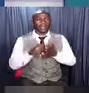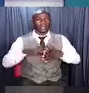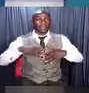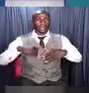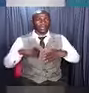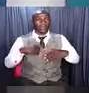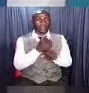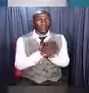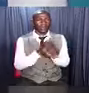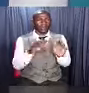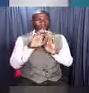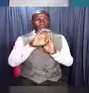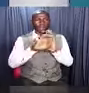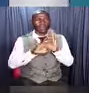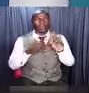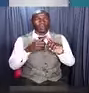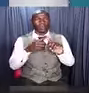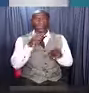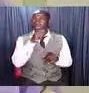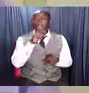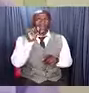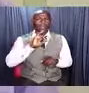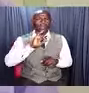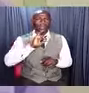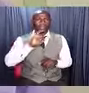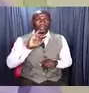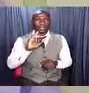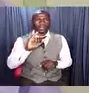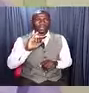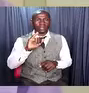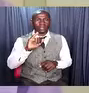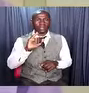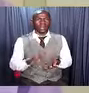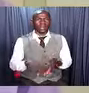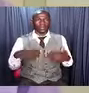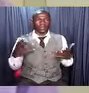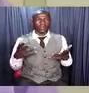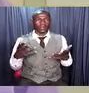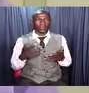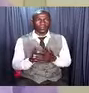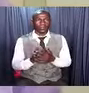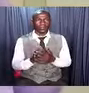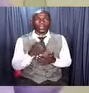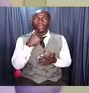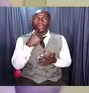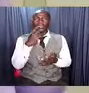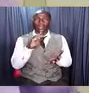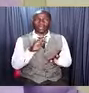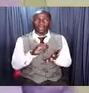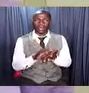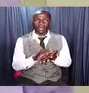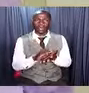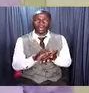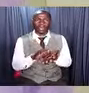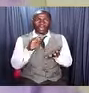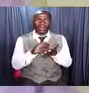And that's the joy of the salvation. Lakini siri ni hii. But this is the secret. Hallelujah. Hallelujah. Anasema, he says,